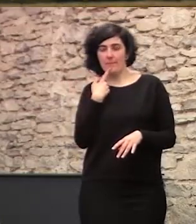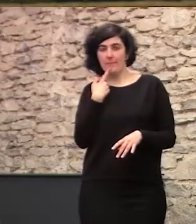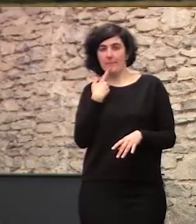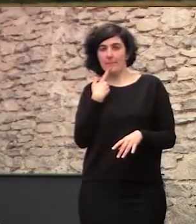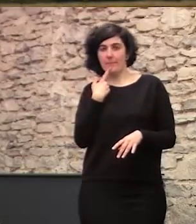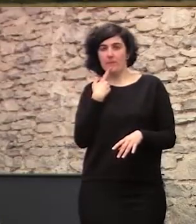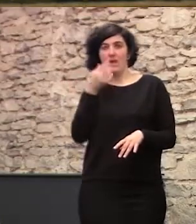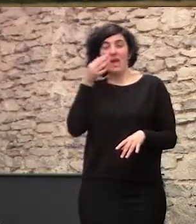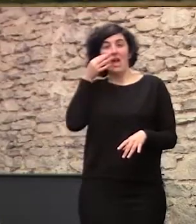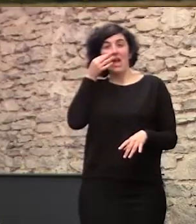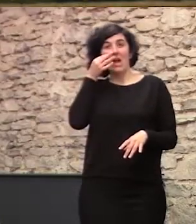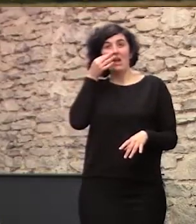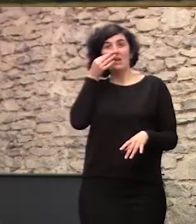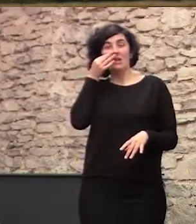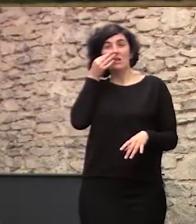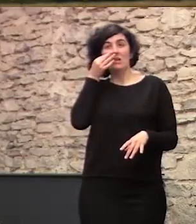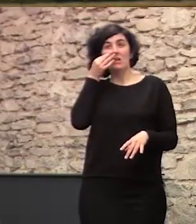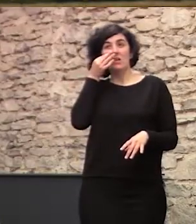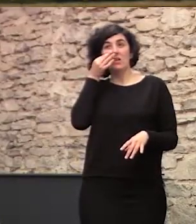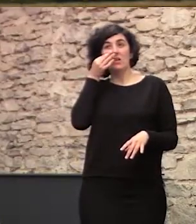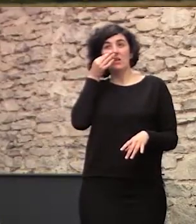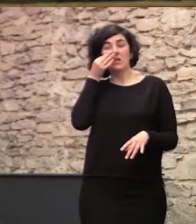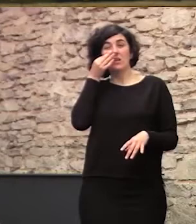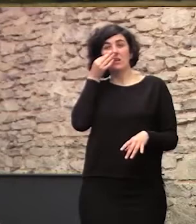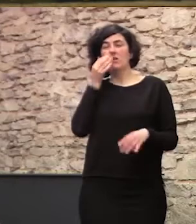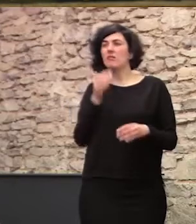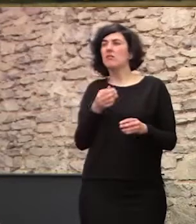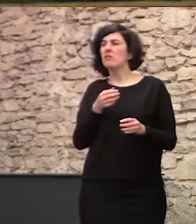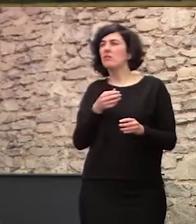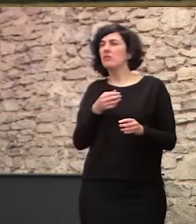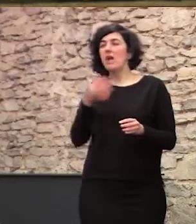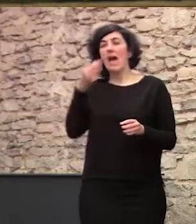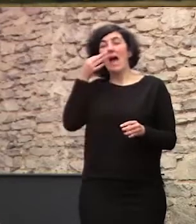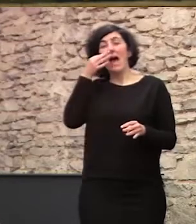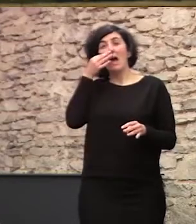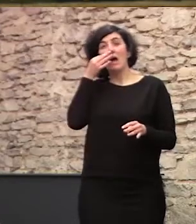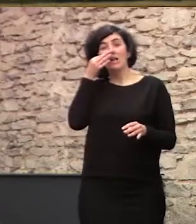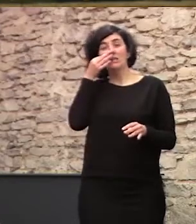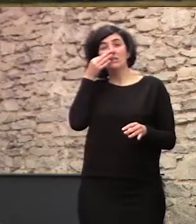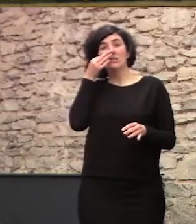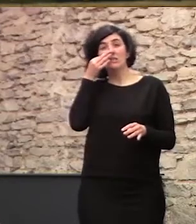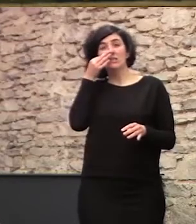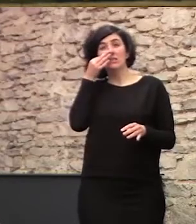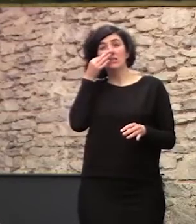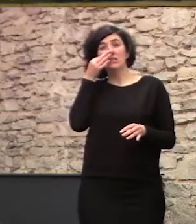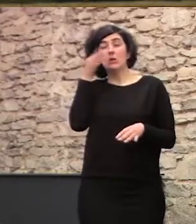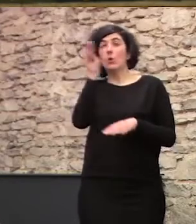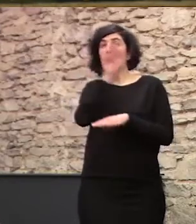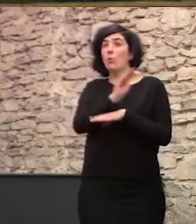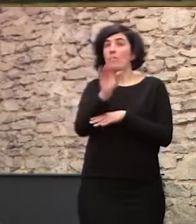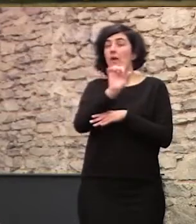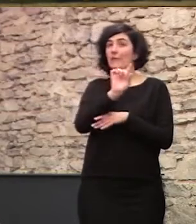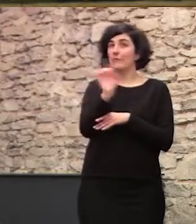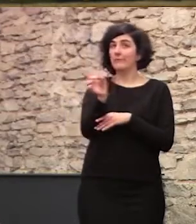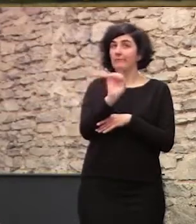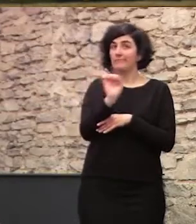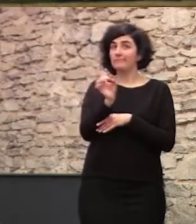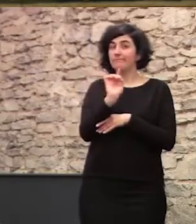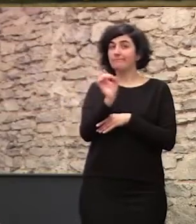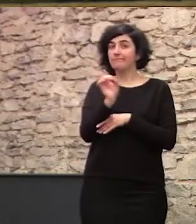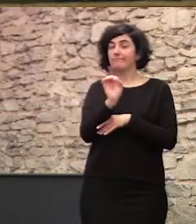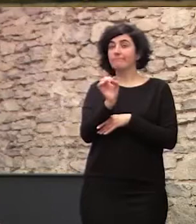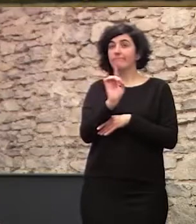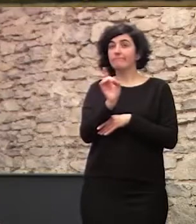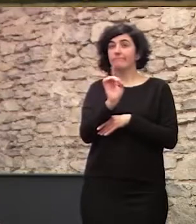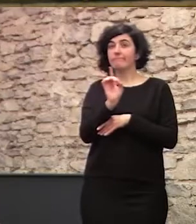azal zurbila, bueno, ez denok, nik uste dut. Azala ez bauzu zaindu